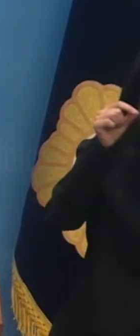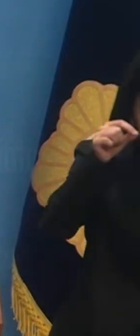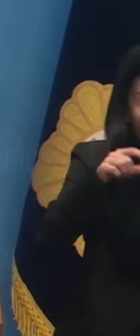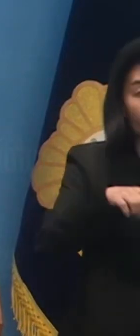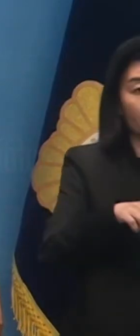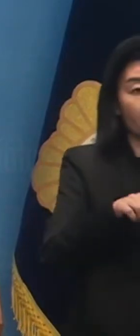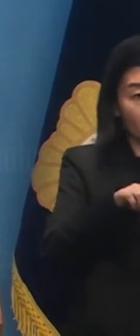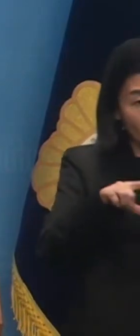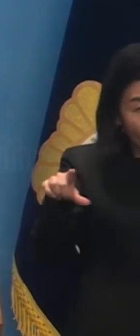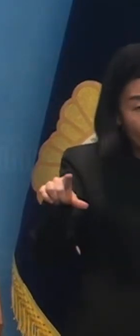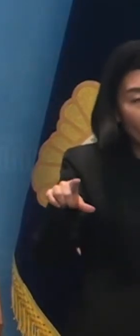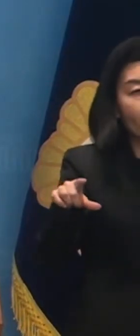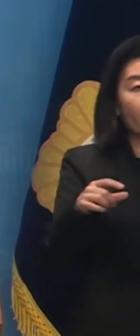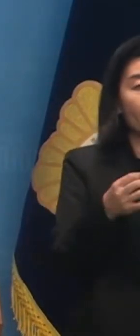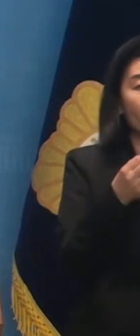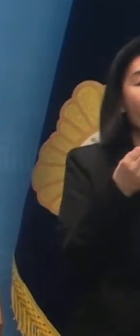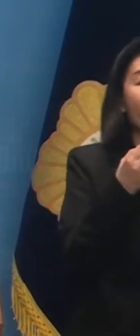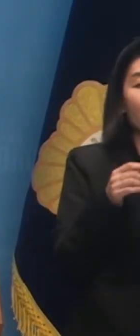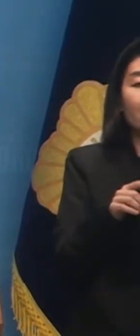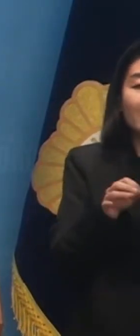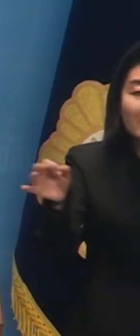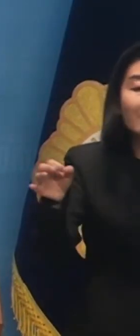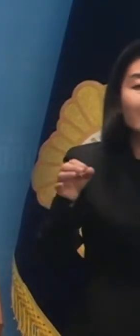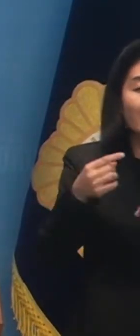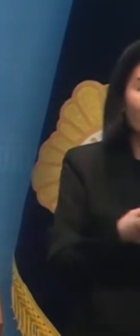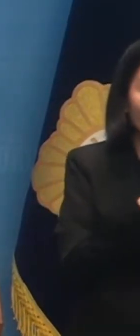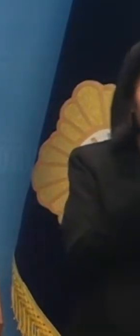간소화하면서 부작용은 최소화할 수 있습니다.